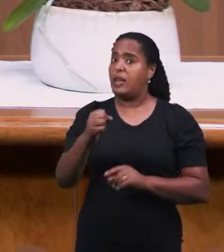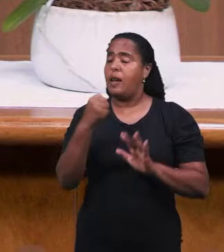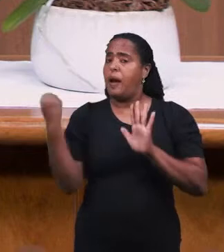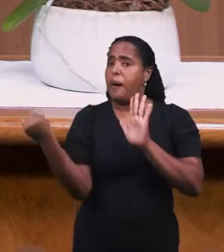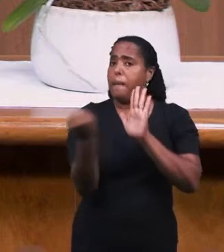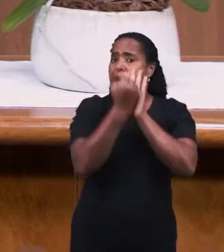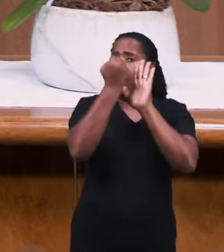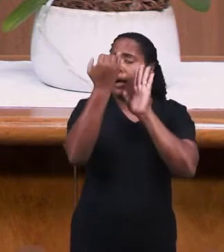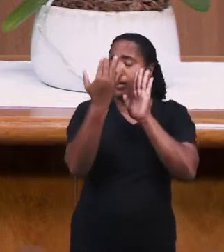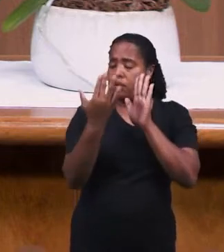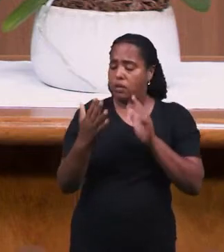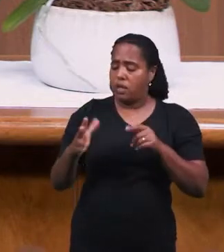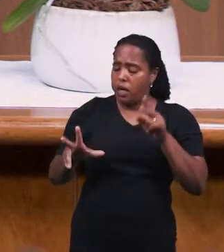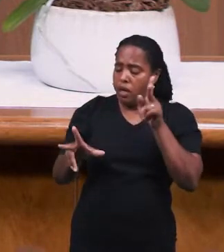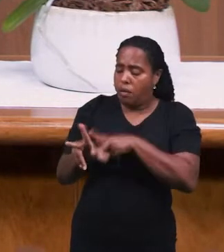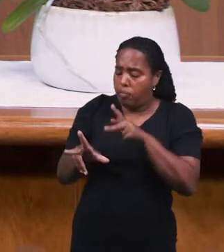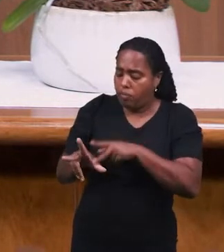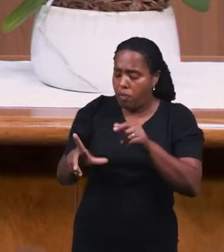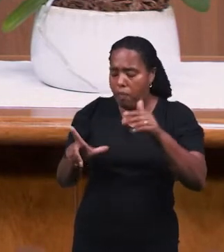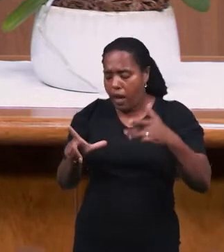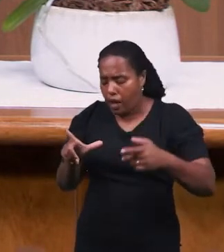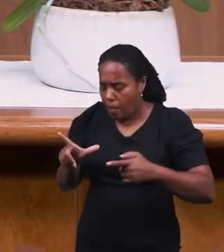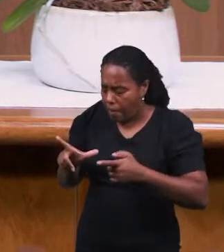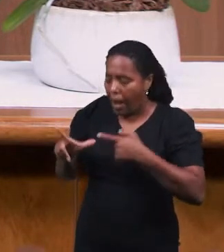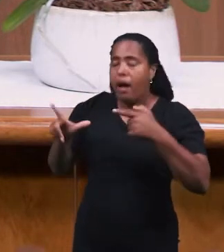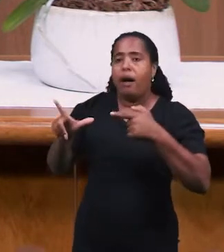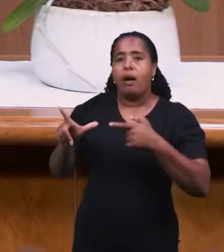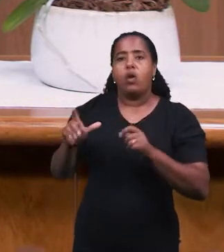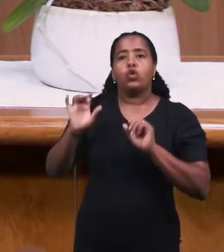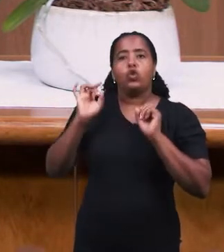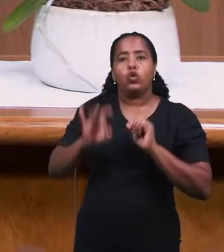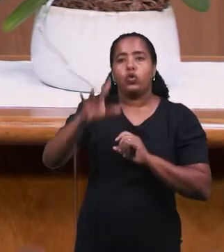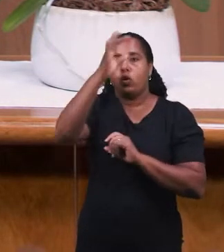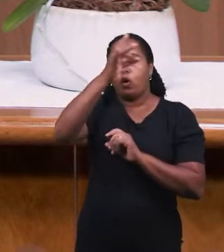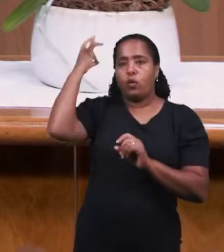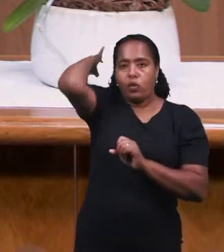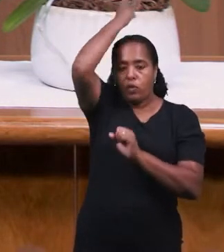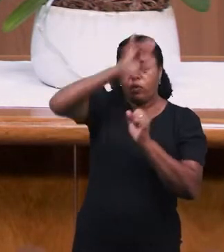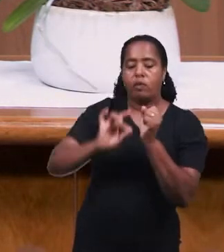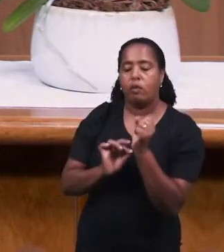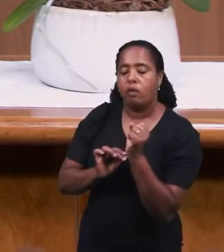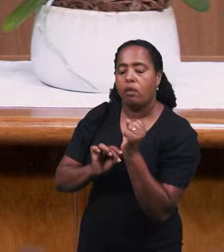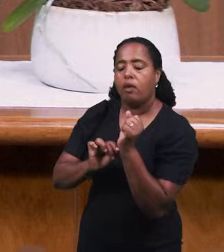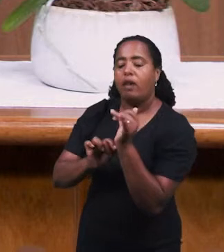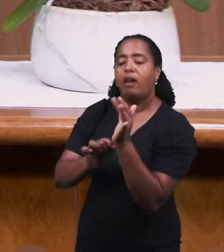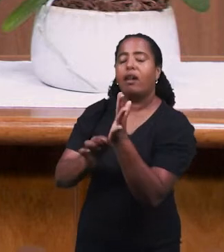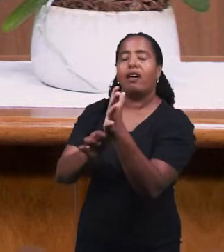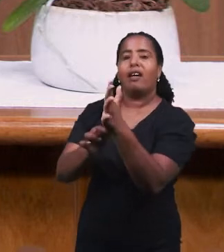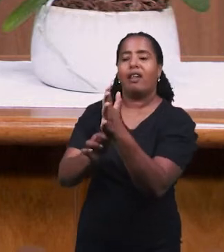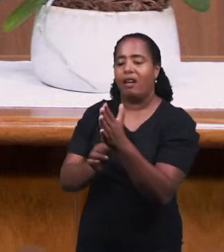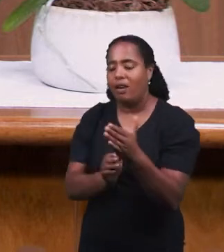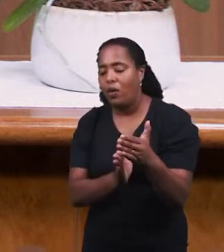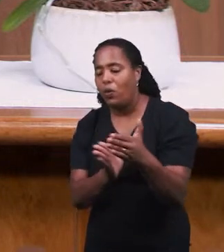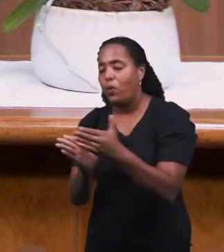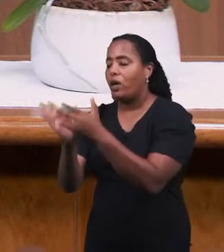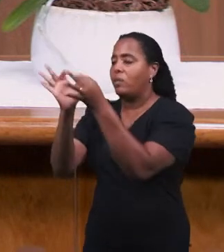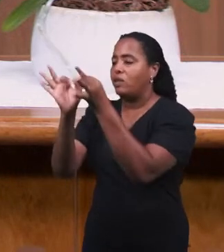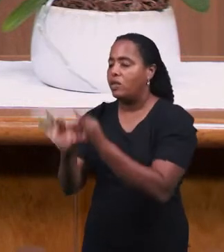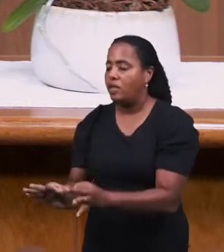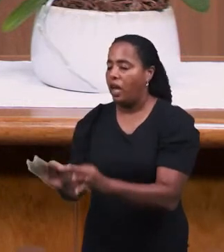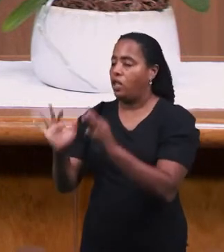chemin, mais je connais le chemin que si la marque est sur le gros orteil du pied droit.